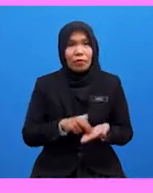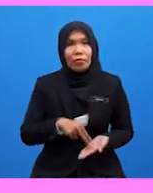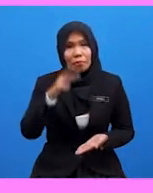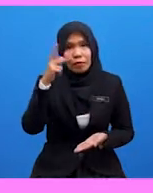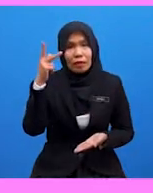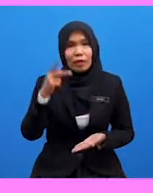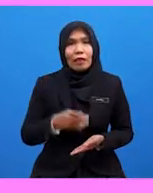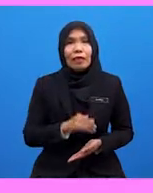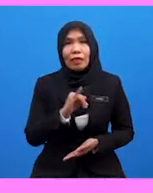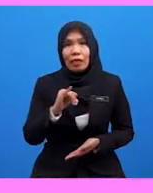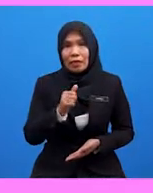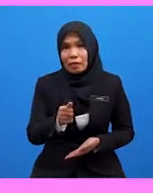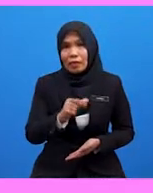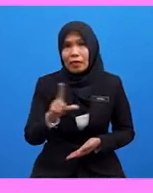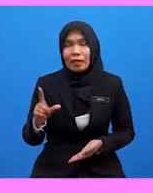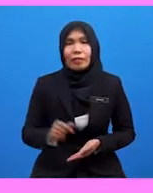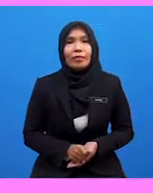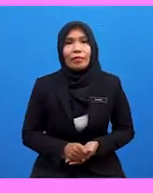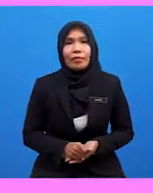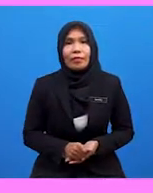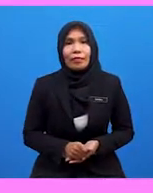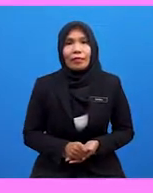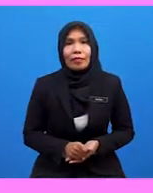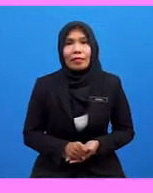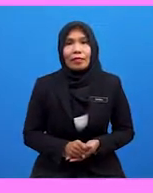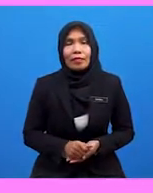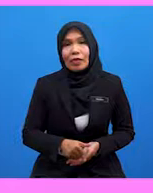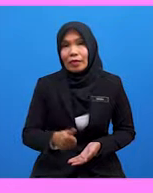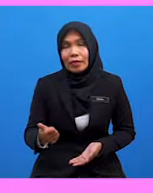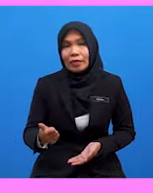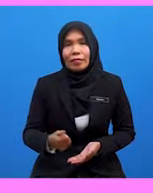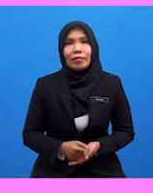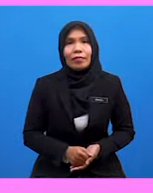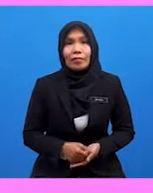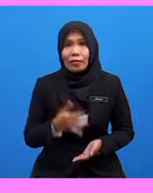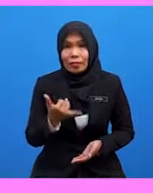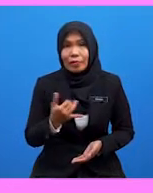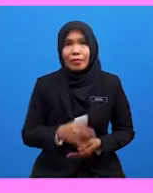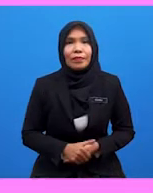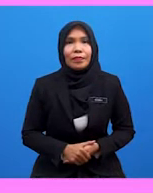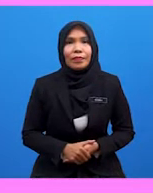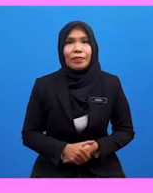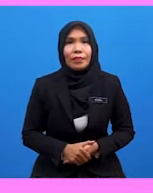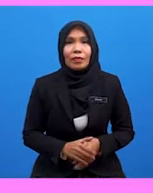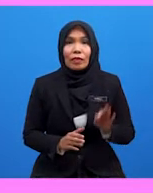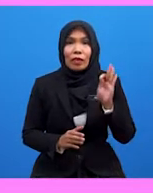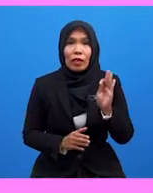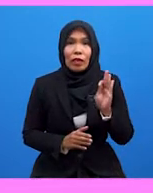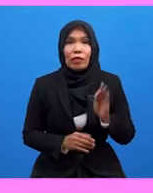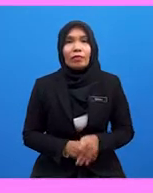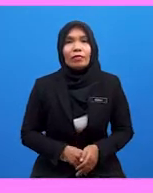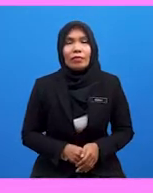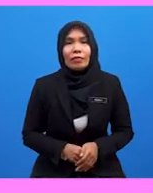komunikasi manusia kini. Seterusnya, kita beralih pula kepada kata sendi nama. Terdapat